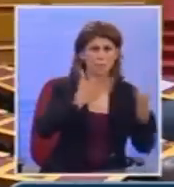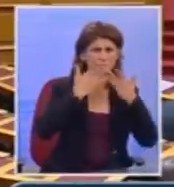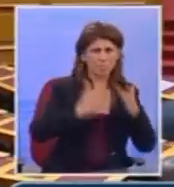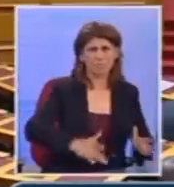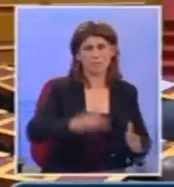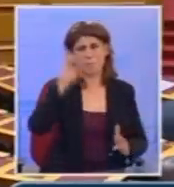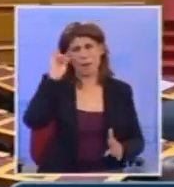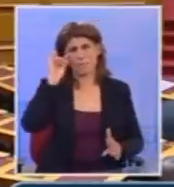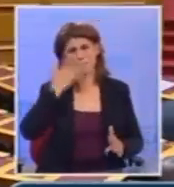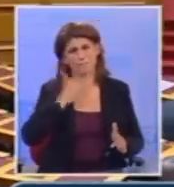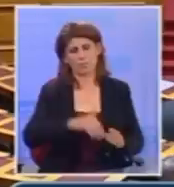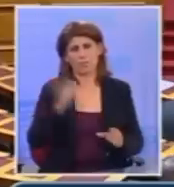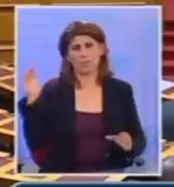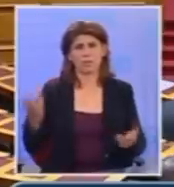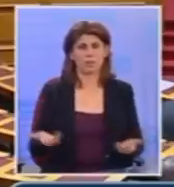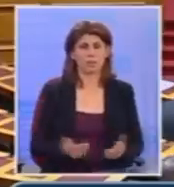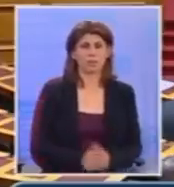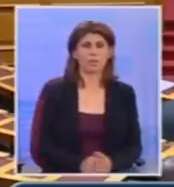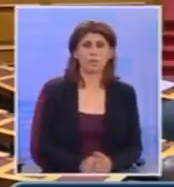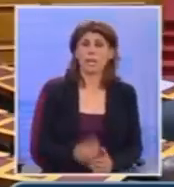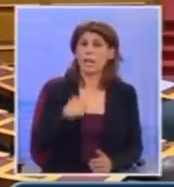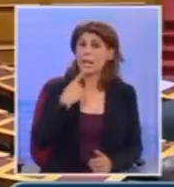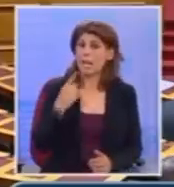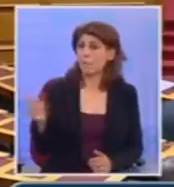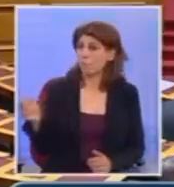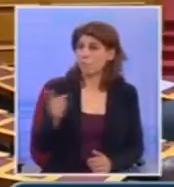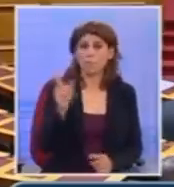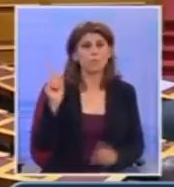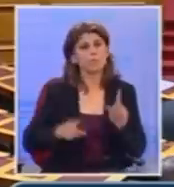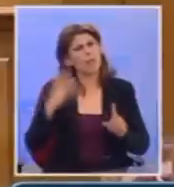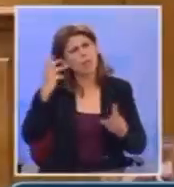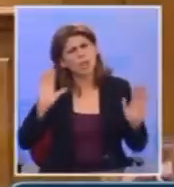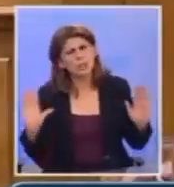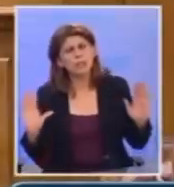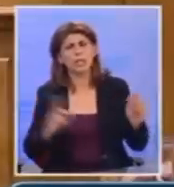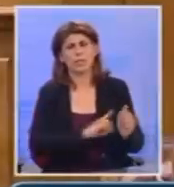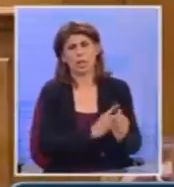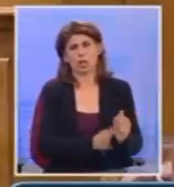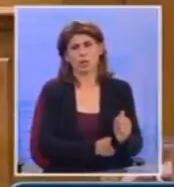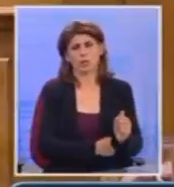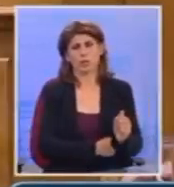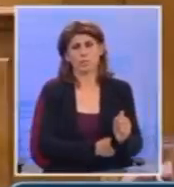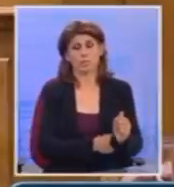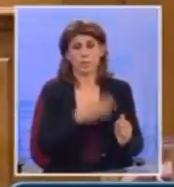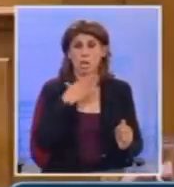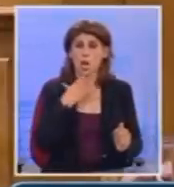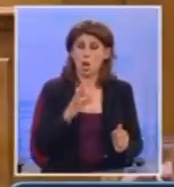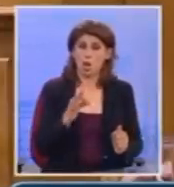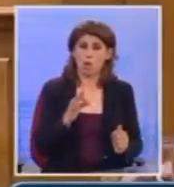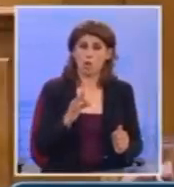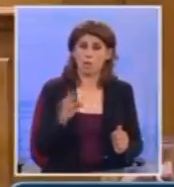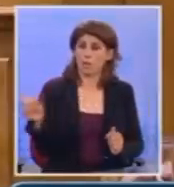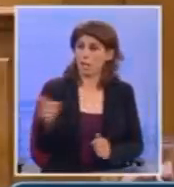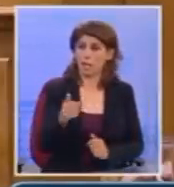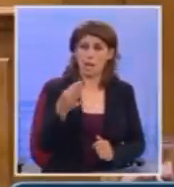πανεπιστήμιο. Το να στερήσουμε κάποιους από την θεωρητική, λέω εγώ, δυνατότητα, διότι μιας και